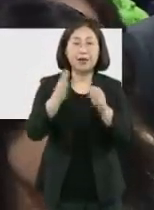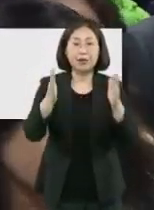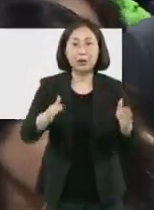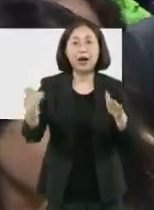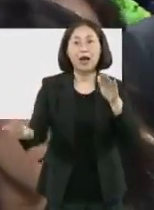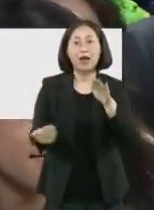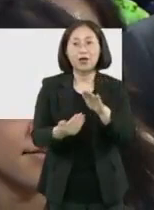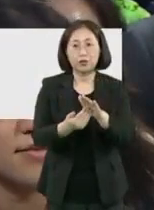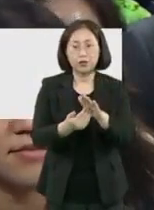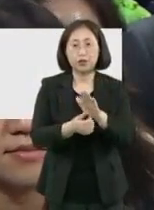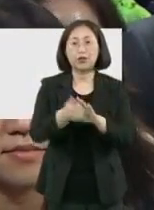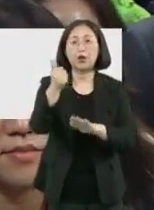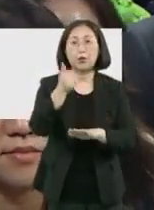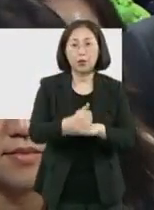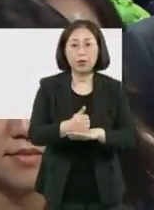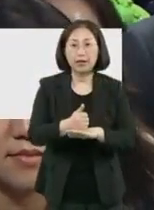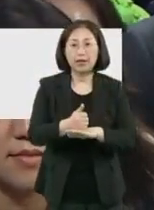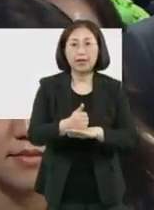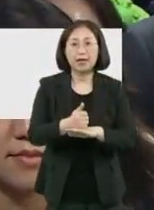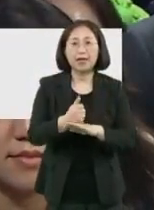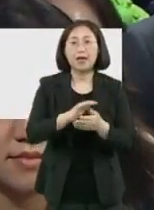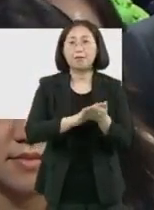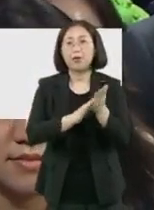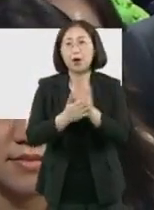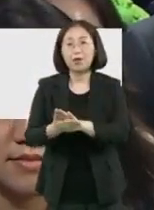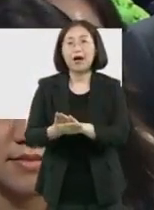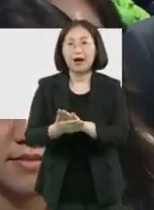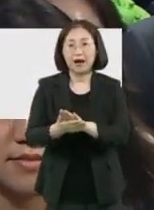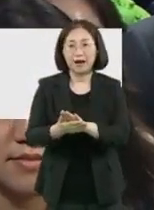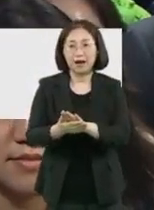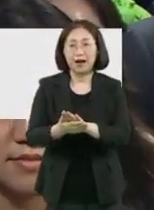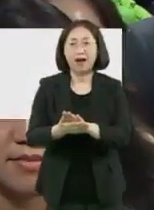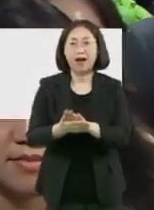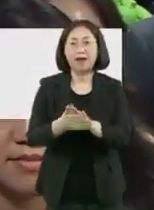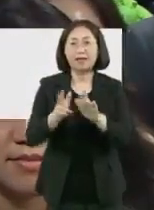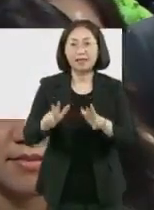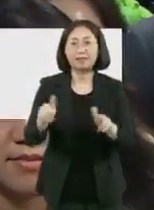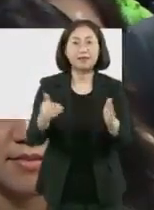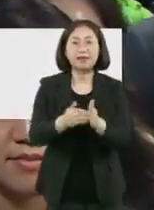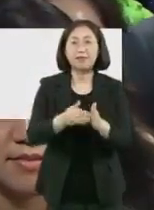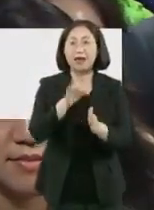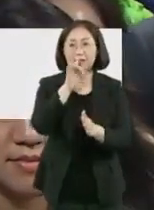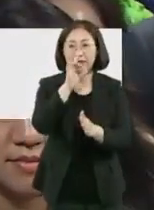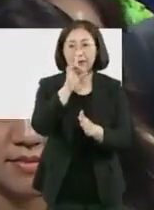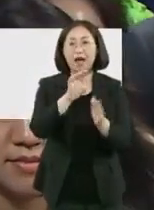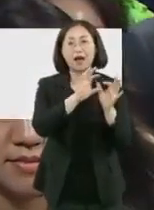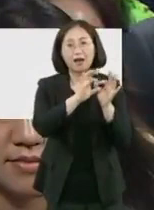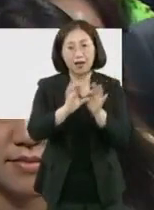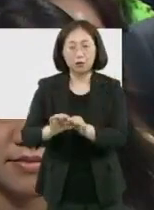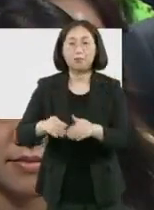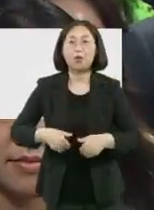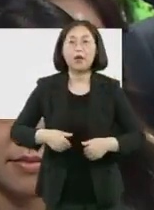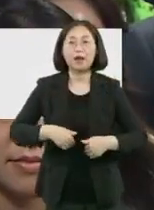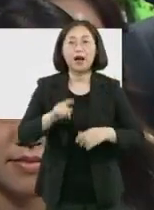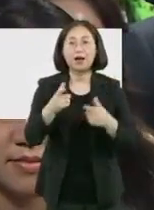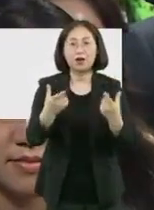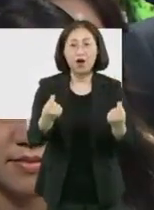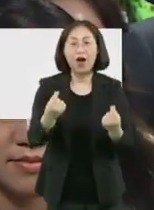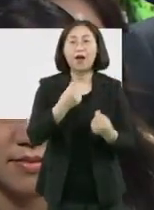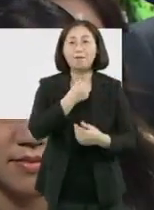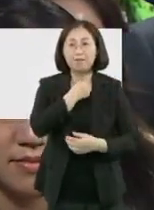이룬 성과가 변화의 큰 흐름이 여기서 끊겨서는 안 된다, 이어져야 된다, 그런